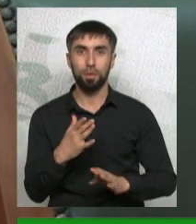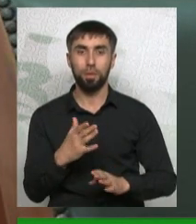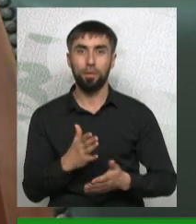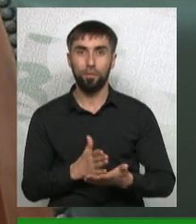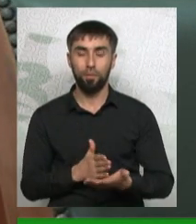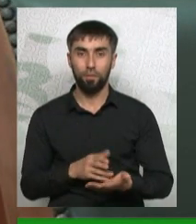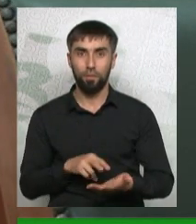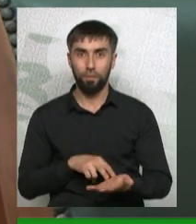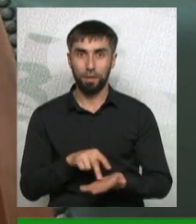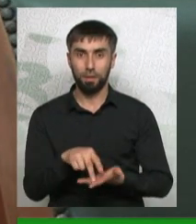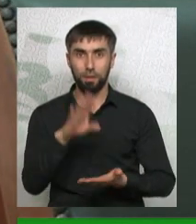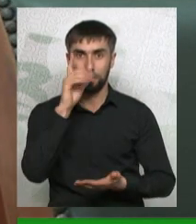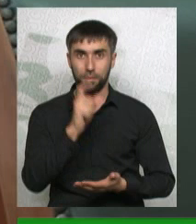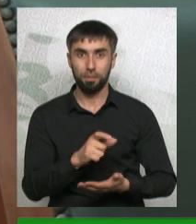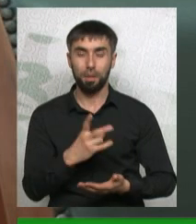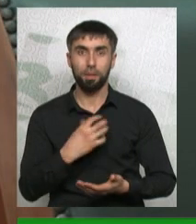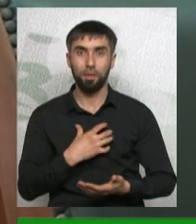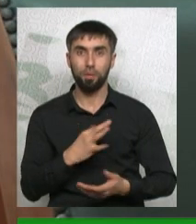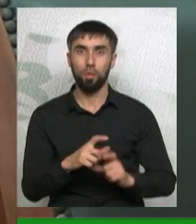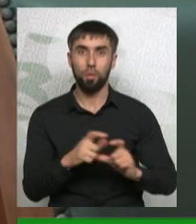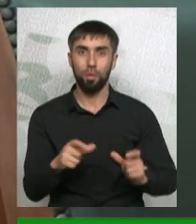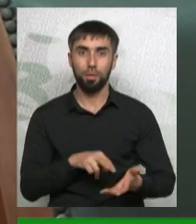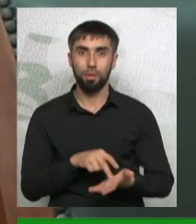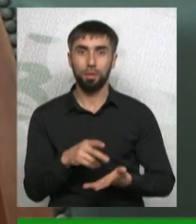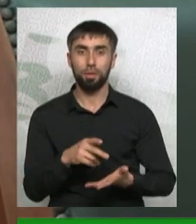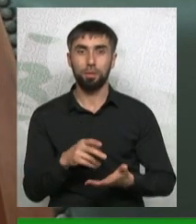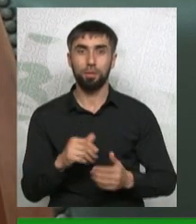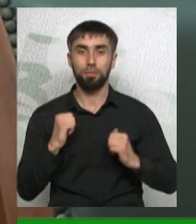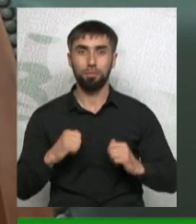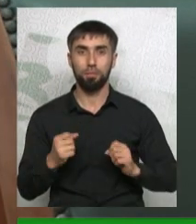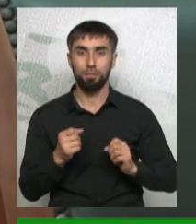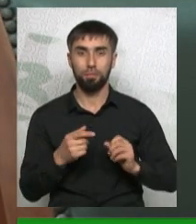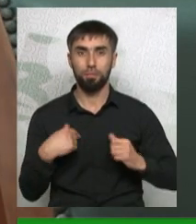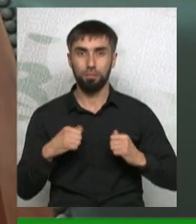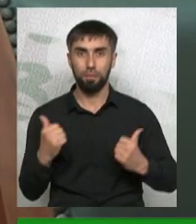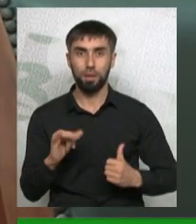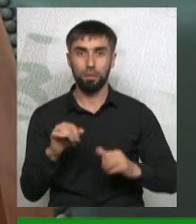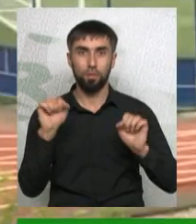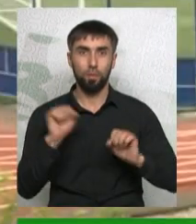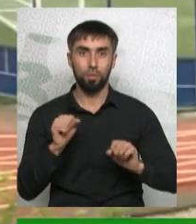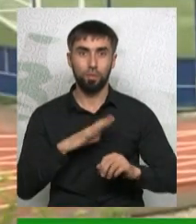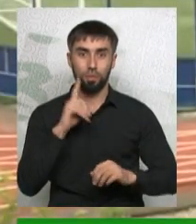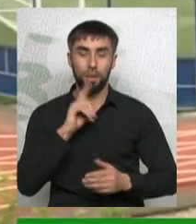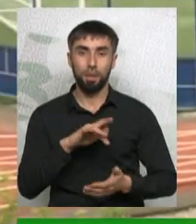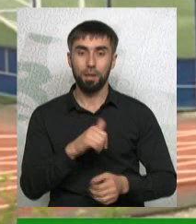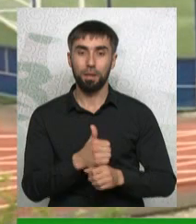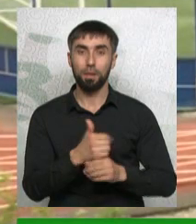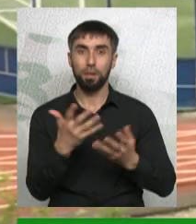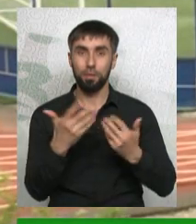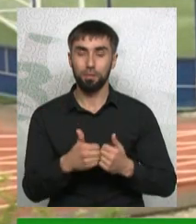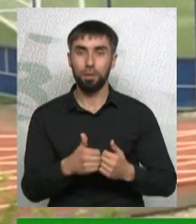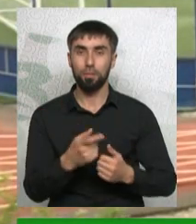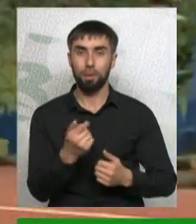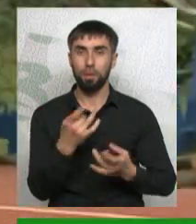вышел парень, неважно, со школы идет, другой раз бросил, любой мальчишка залезет на турник. Глава региона считает,